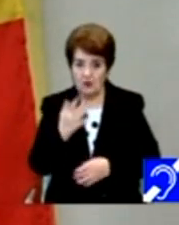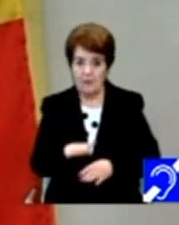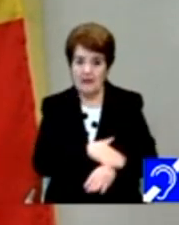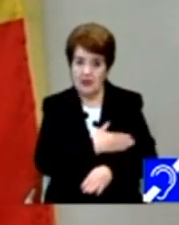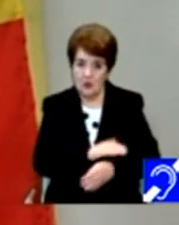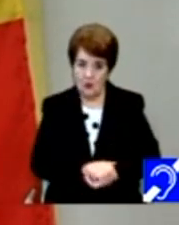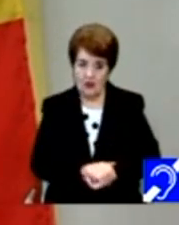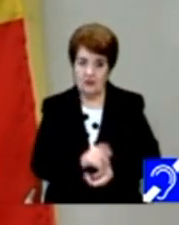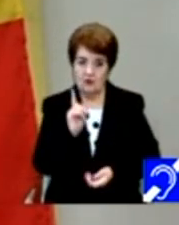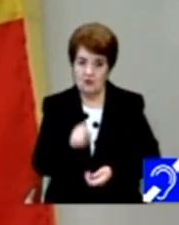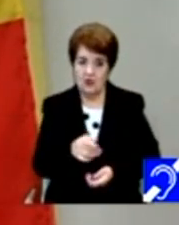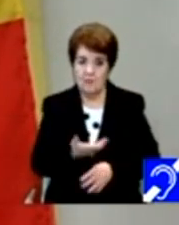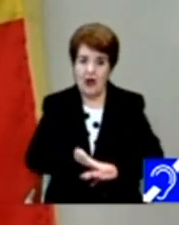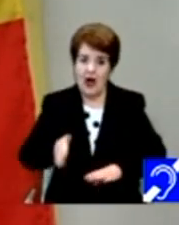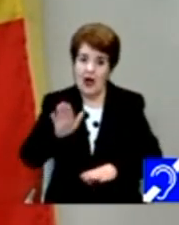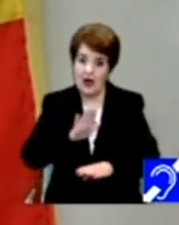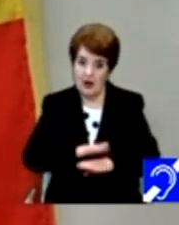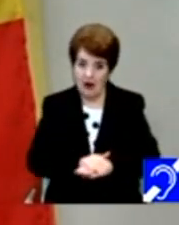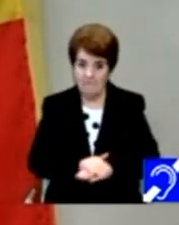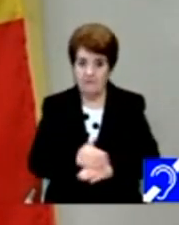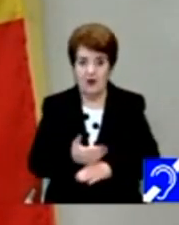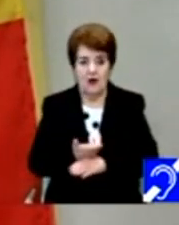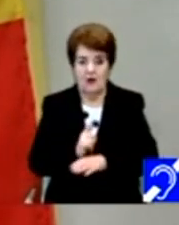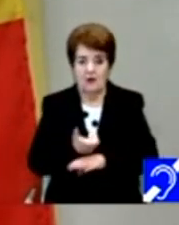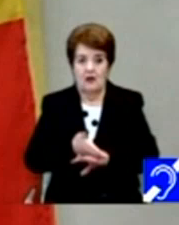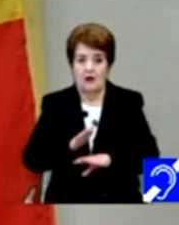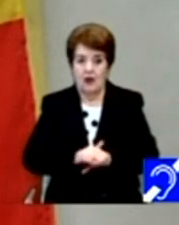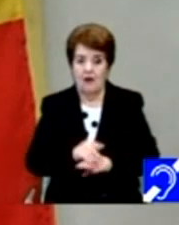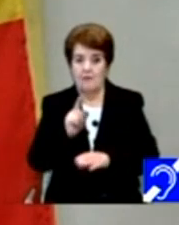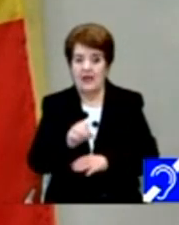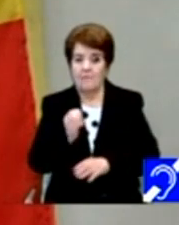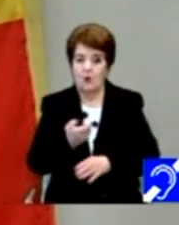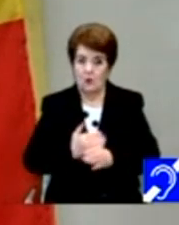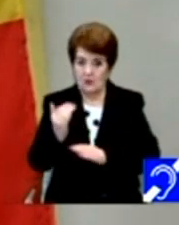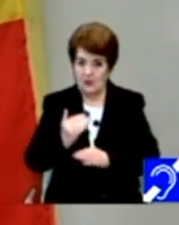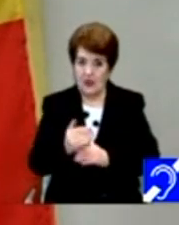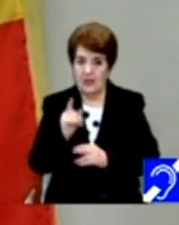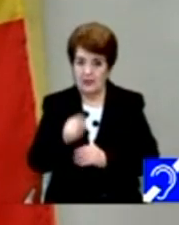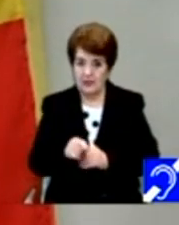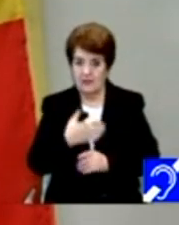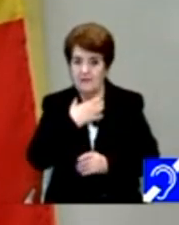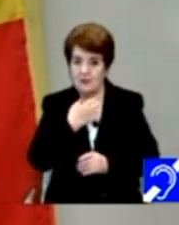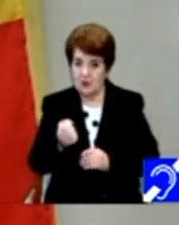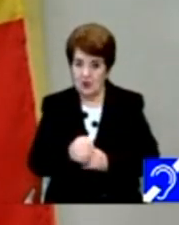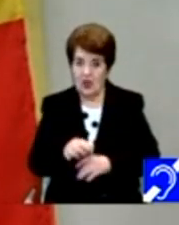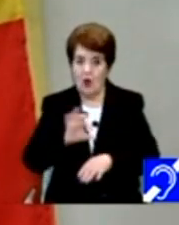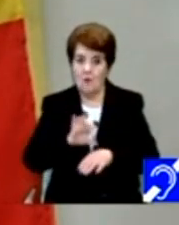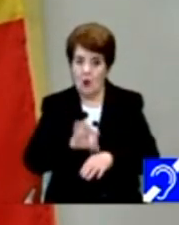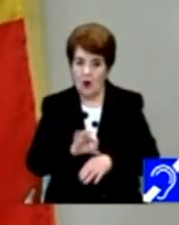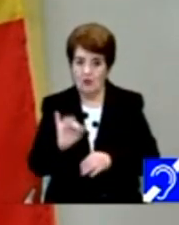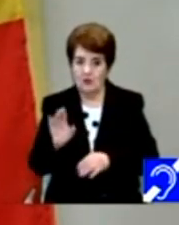îndelungat și cel mai grav încă, că pe lângă evoluția dificilă a bolii